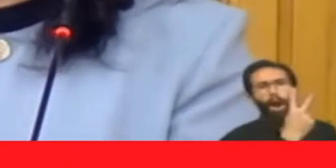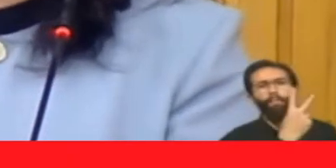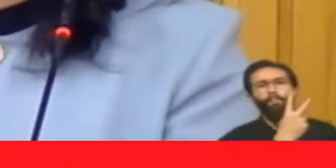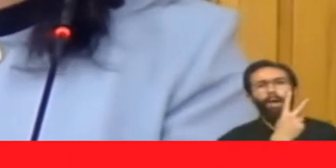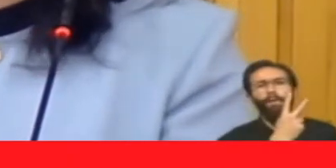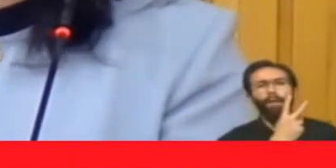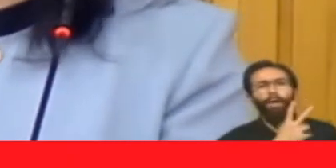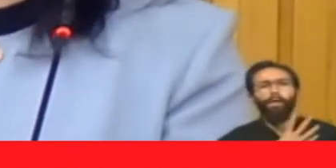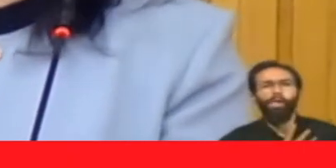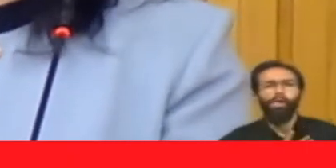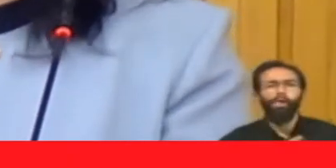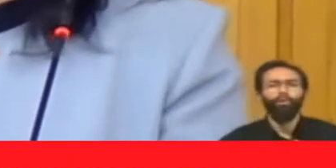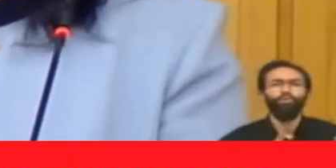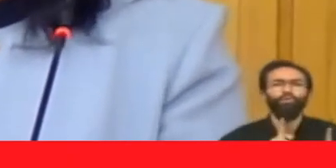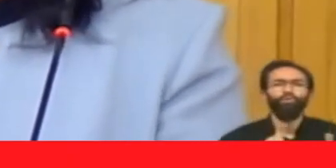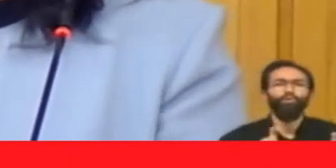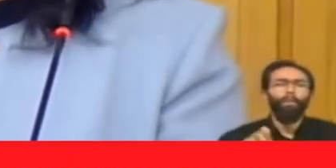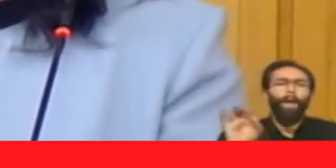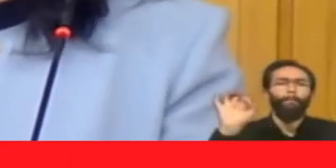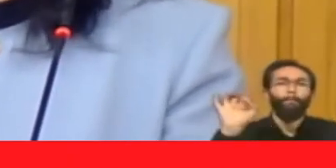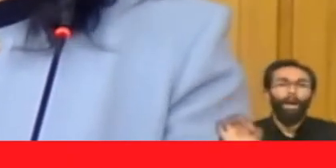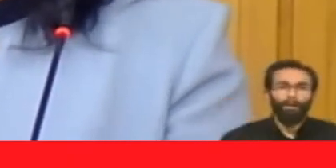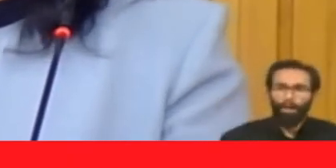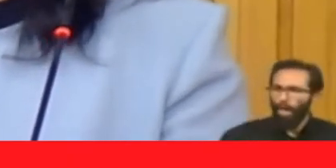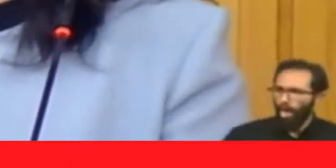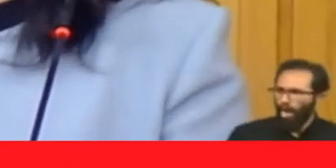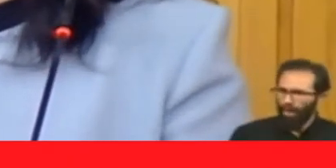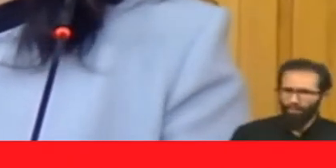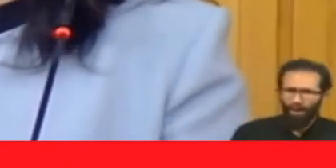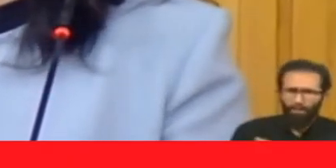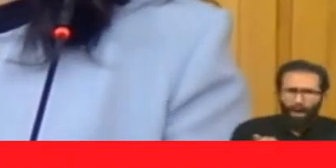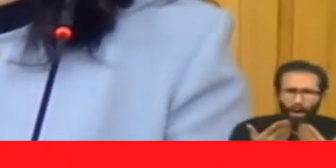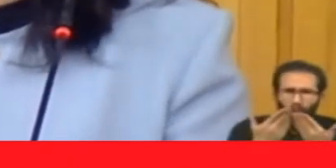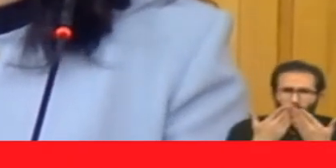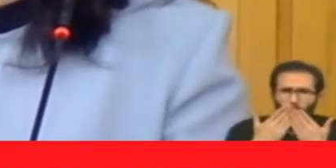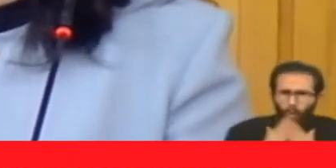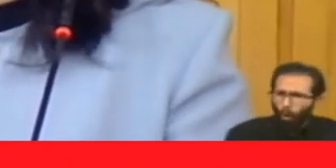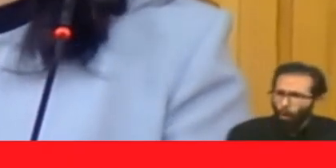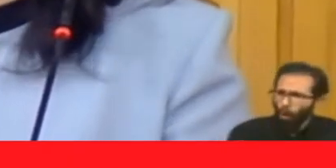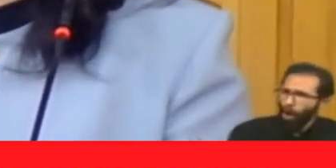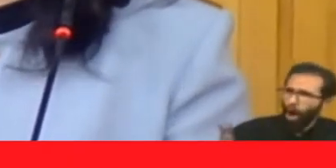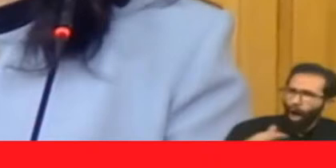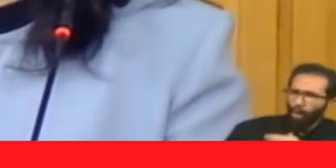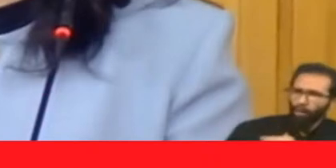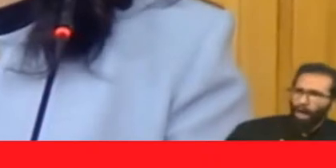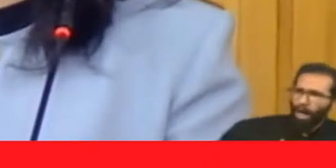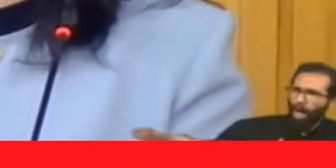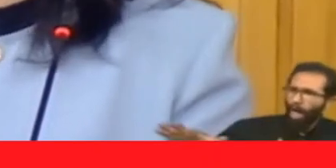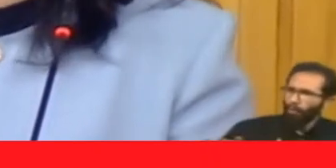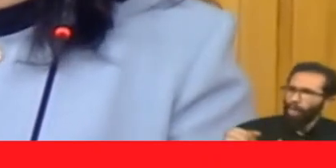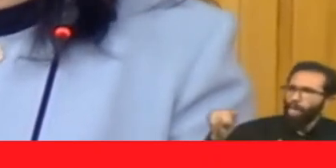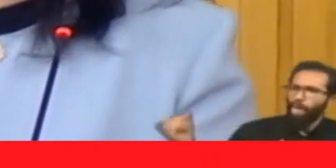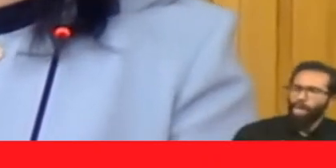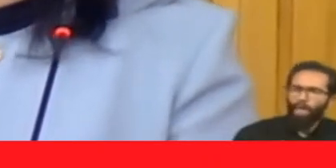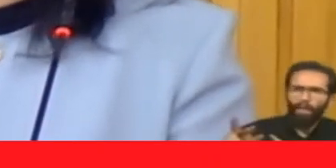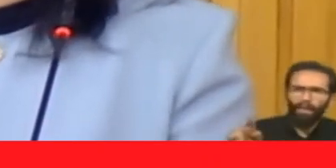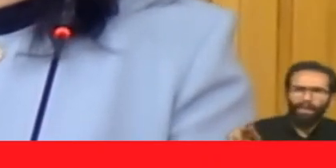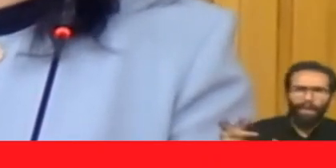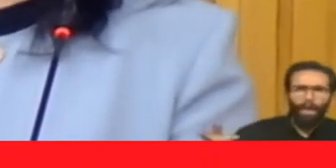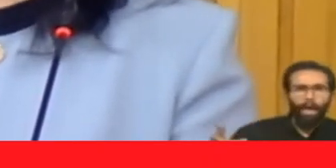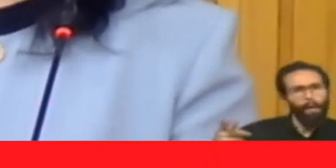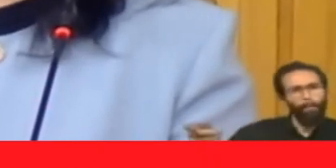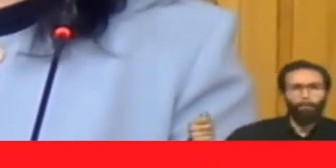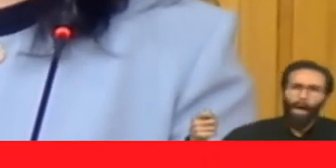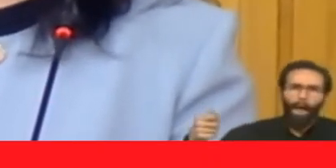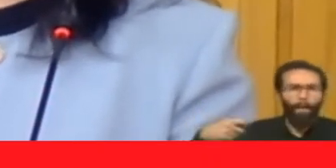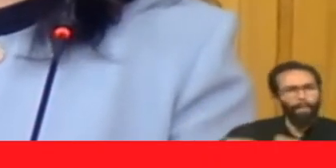bulamayan insanlarla alay edercesine yastık altındakileri bankalara getirin diye çağrı